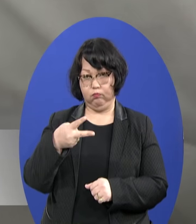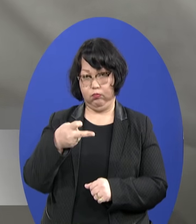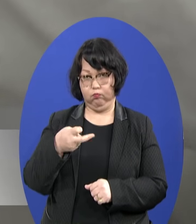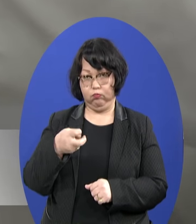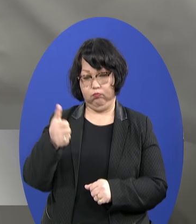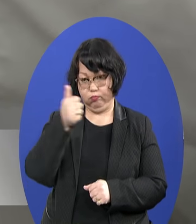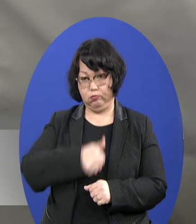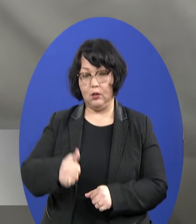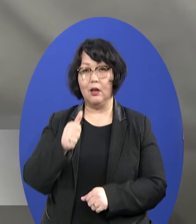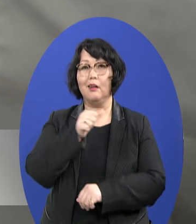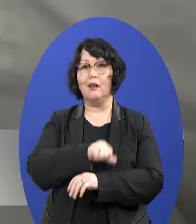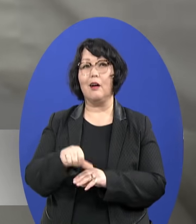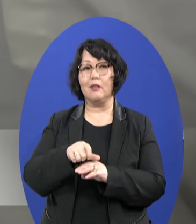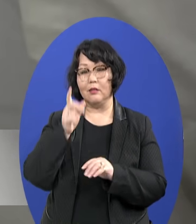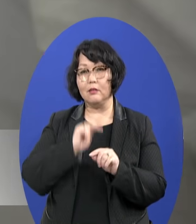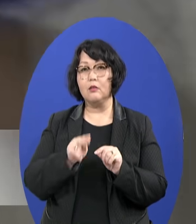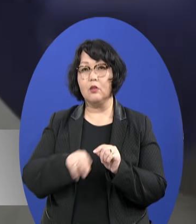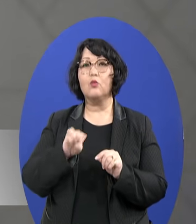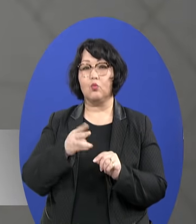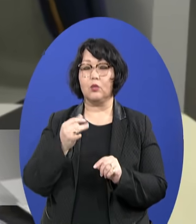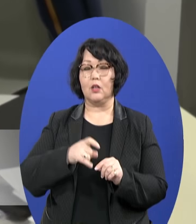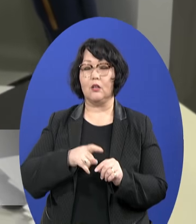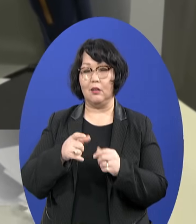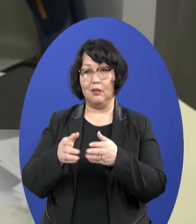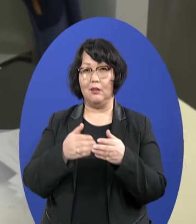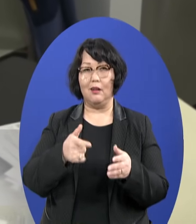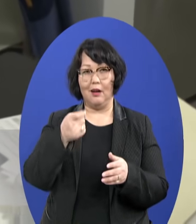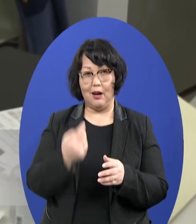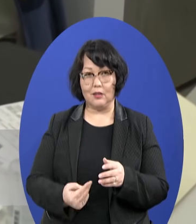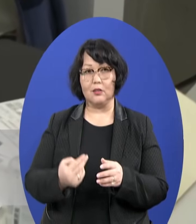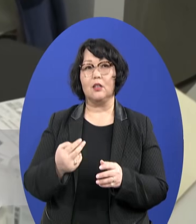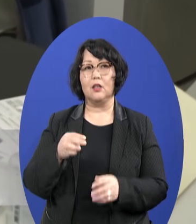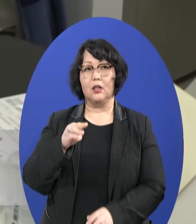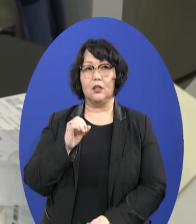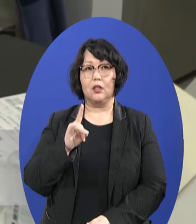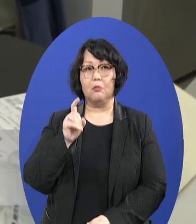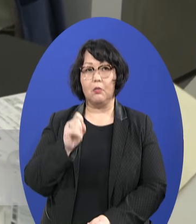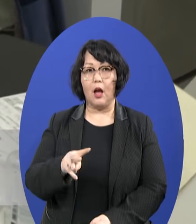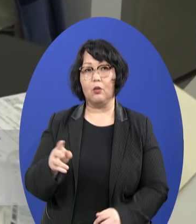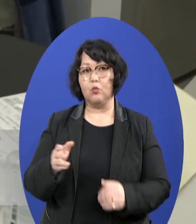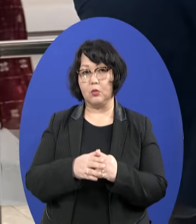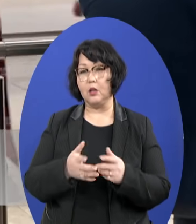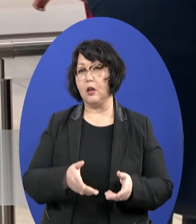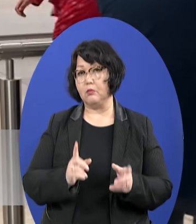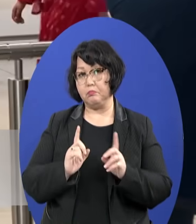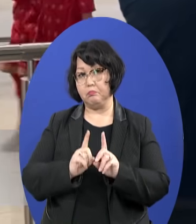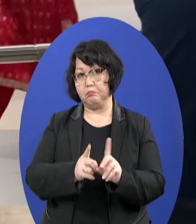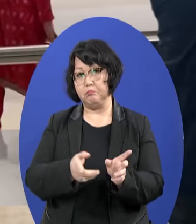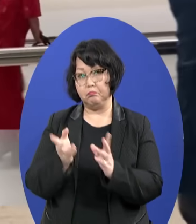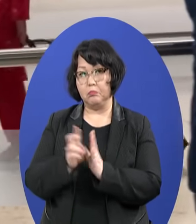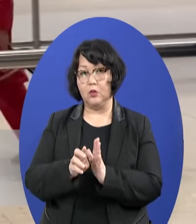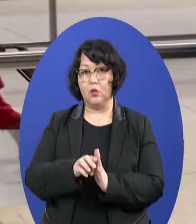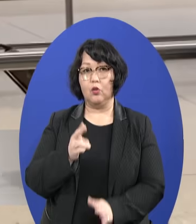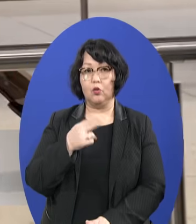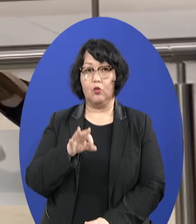хяналтаар орох тусгай гарцуудаас гадна хүлээлгийн танхим, терминал хүртэл гаргаж өгөх боломжтой гэж мэдэгдэж байгаа юм байна. За харин Домодедовын